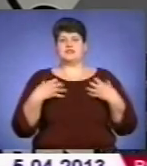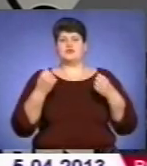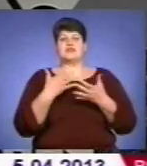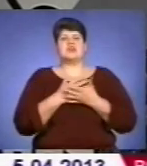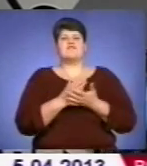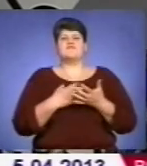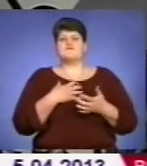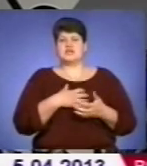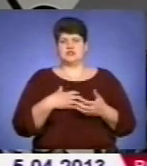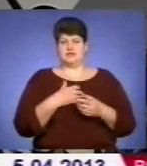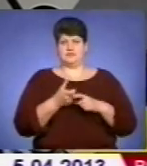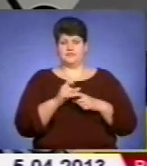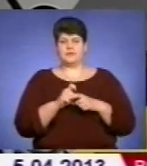важливим.